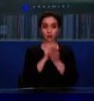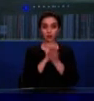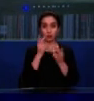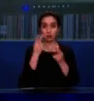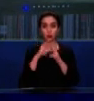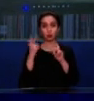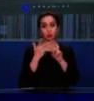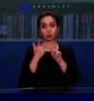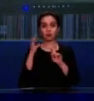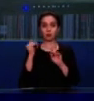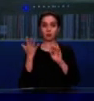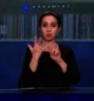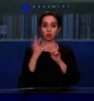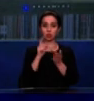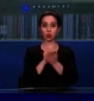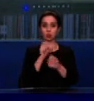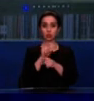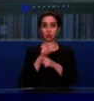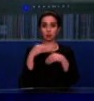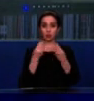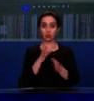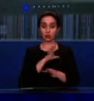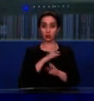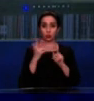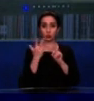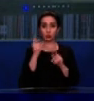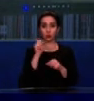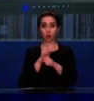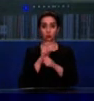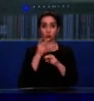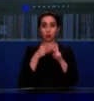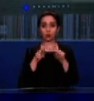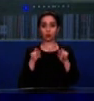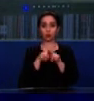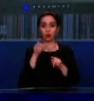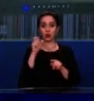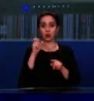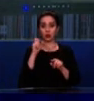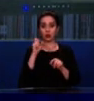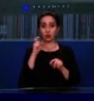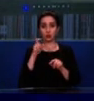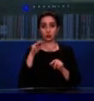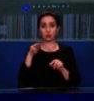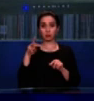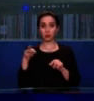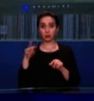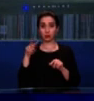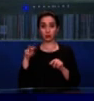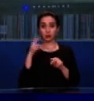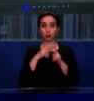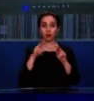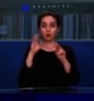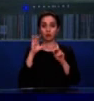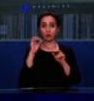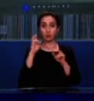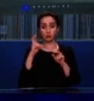sizga 3-chi va 5-chi topshiriqlar berilgan edi. 3-chi topshiriqda, demak, HTML kodda avval veb sahifa